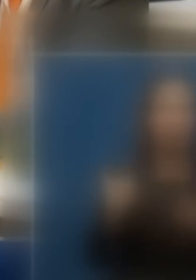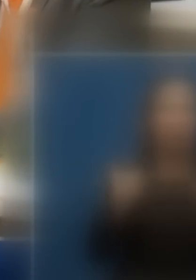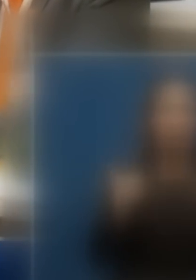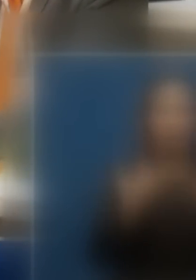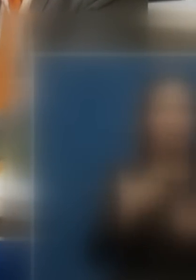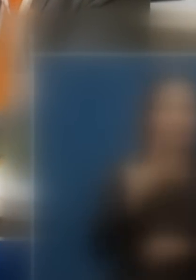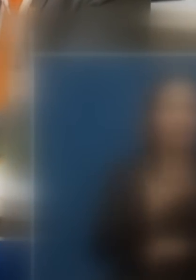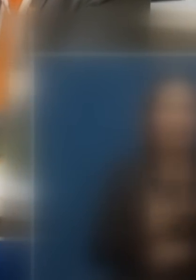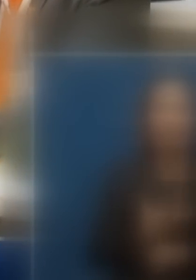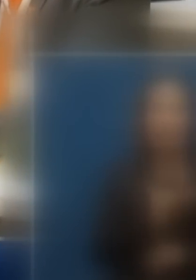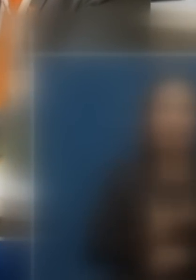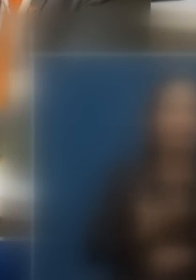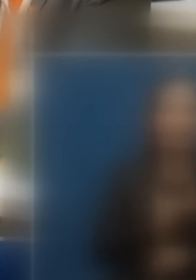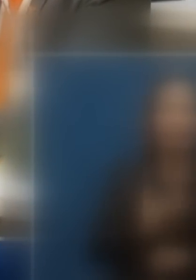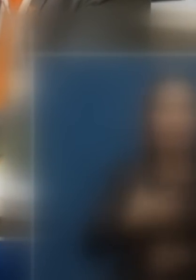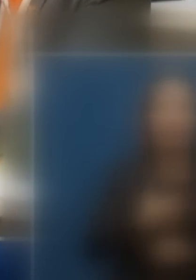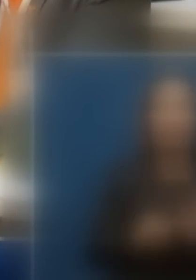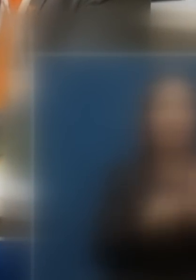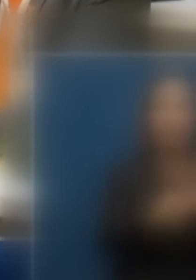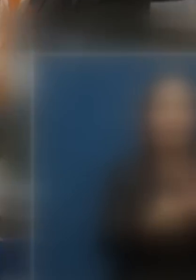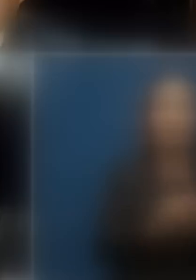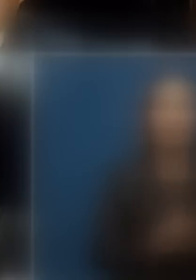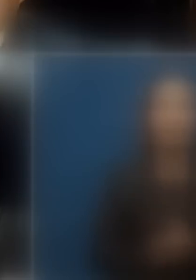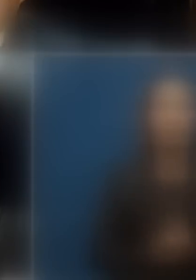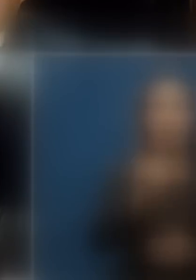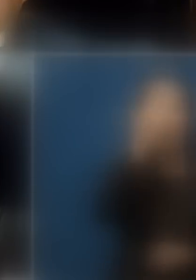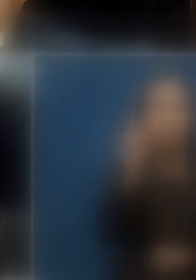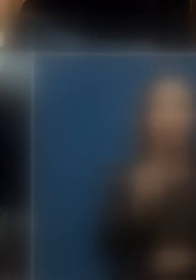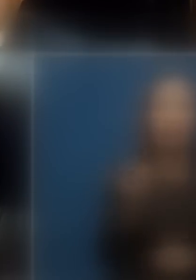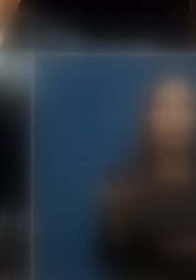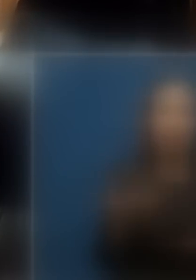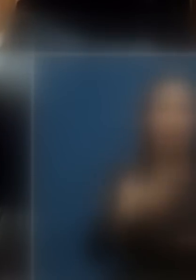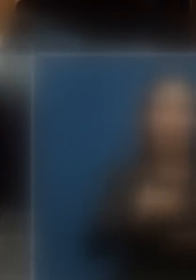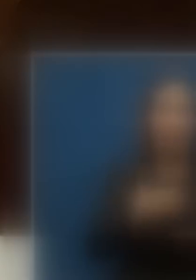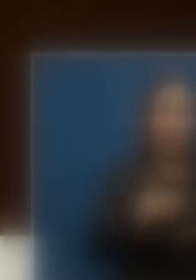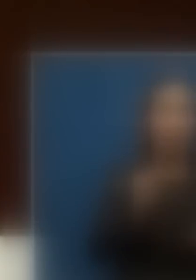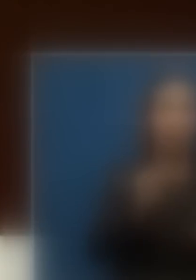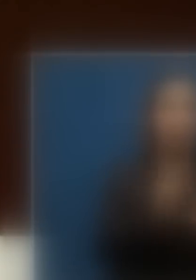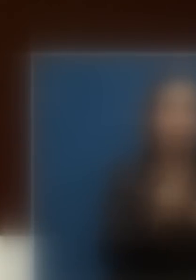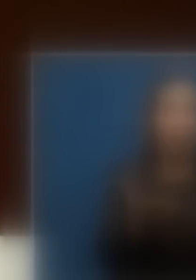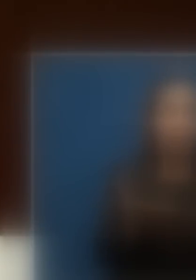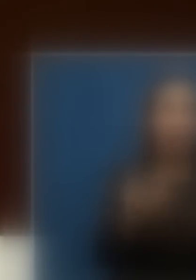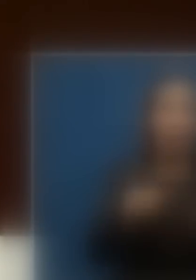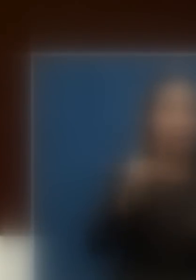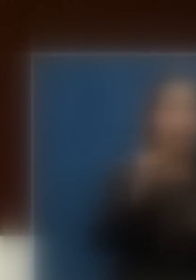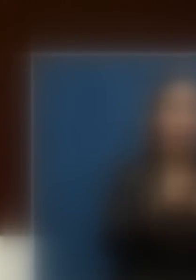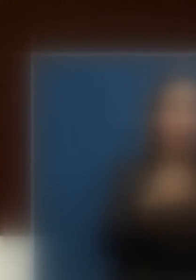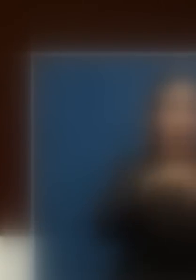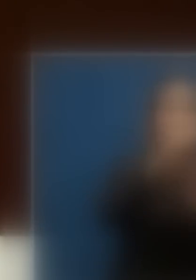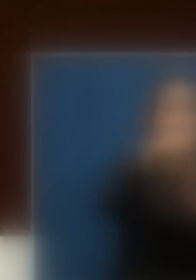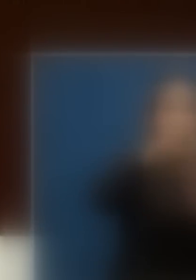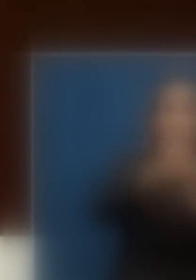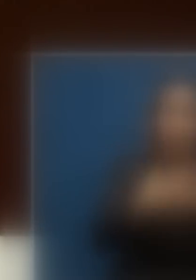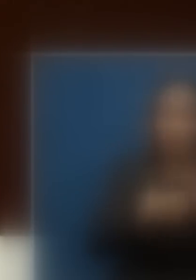หือรือขนาดนั้นนะครับ ใช ่ทำไมฮะอยากจะเข้าวัดที่พิจิตรมากขนาดนั้นเลยเหร